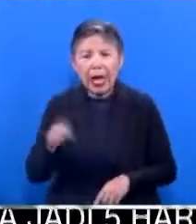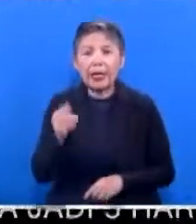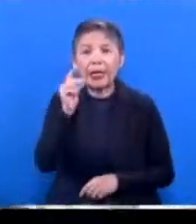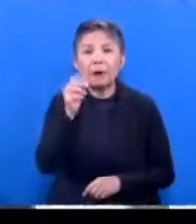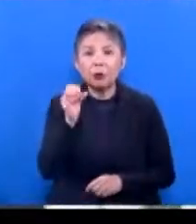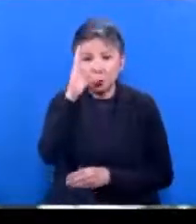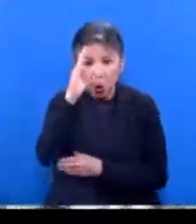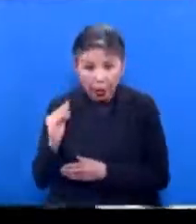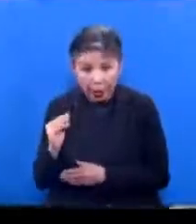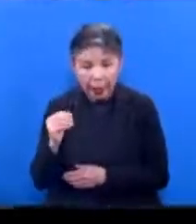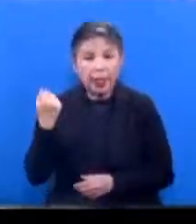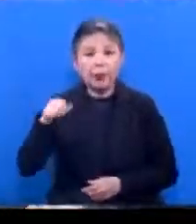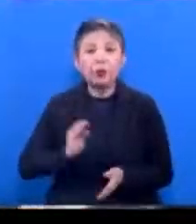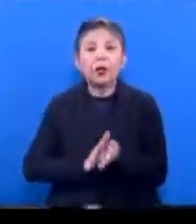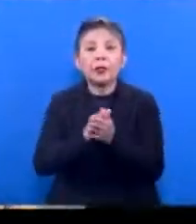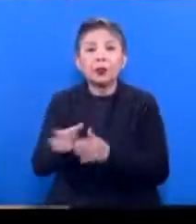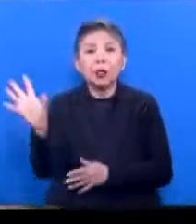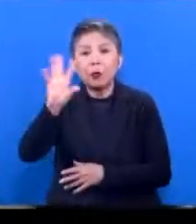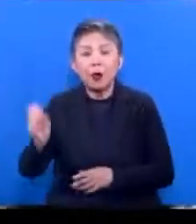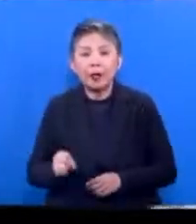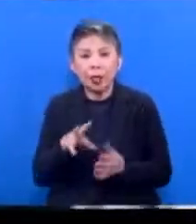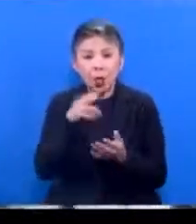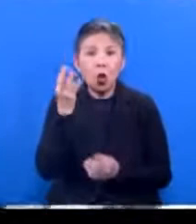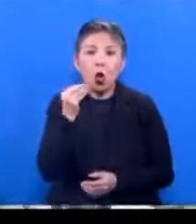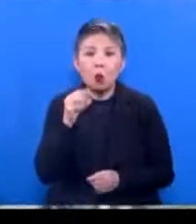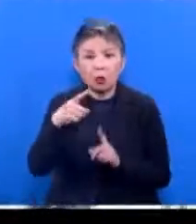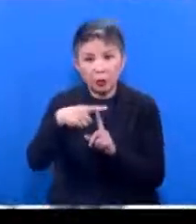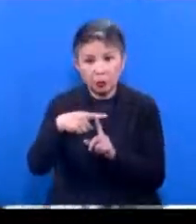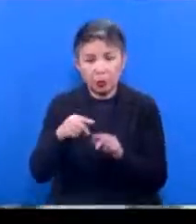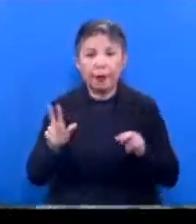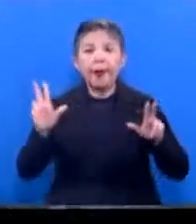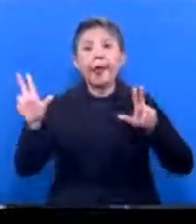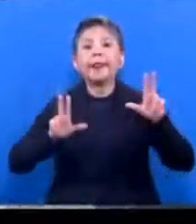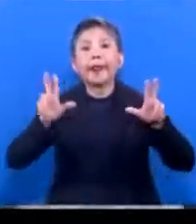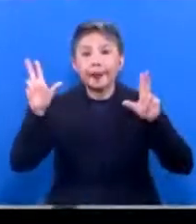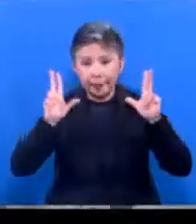sore saat kunjungan ke Kabupaten Lombok Timur, Nusa Tenggara Barat.